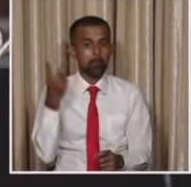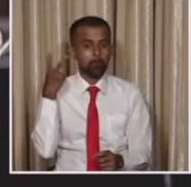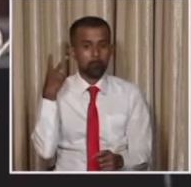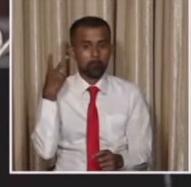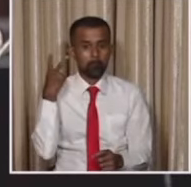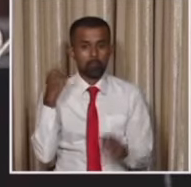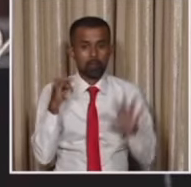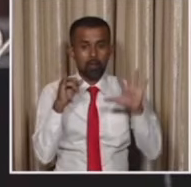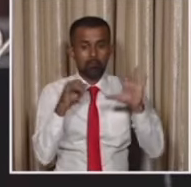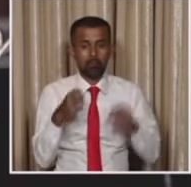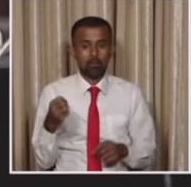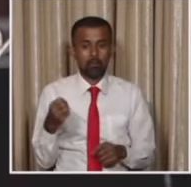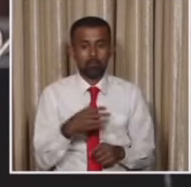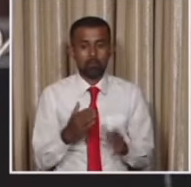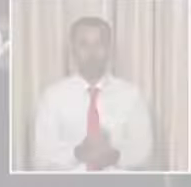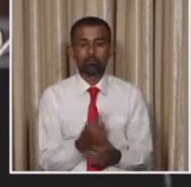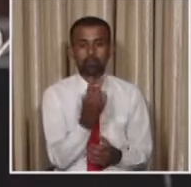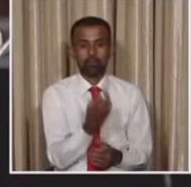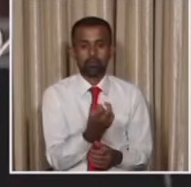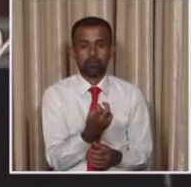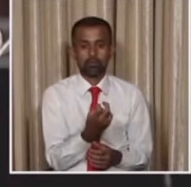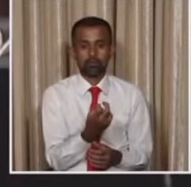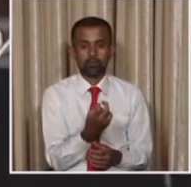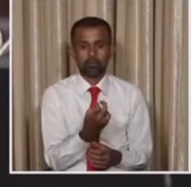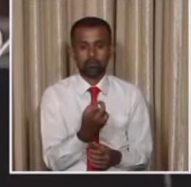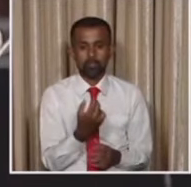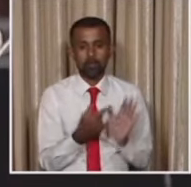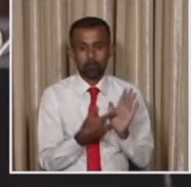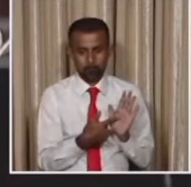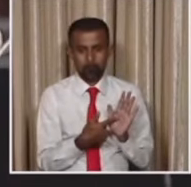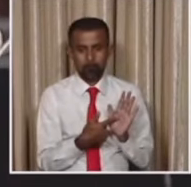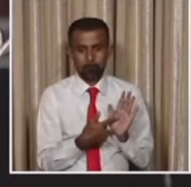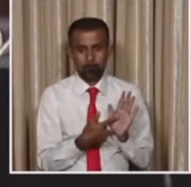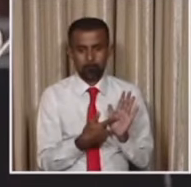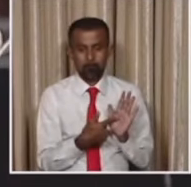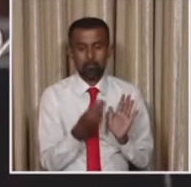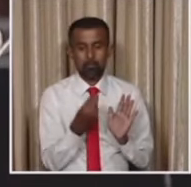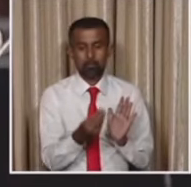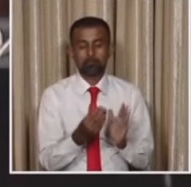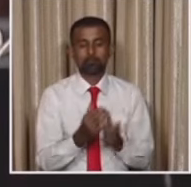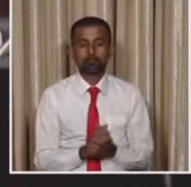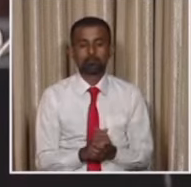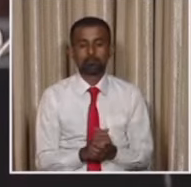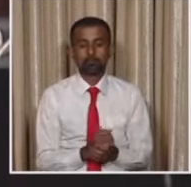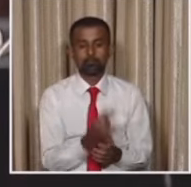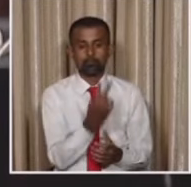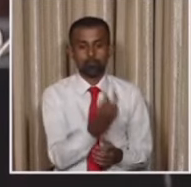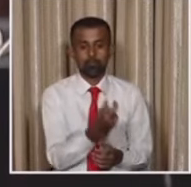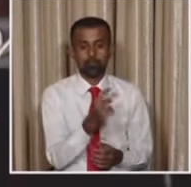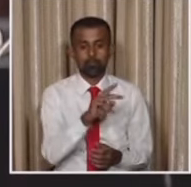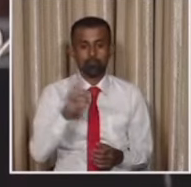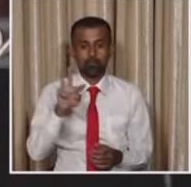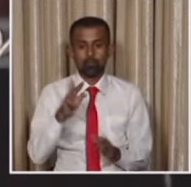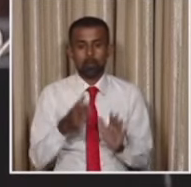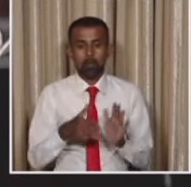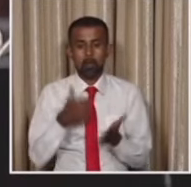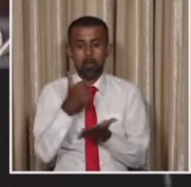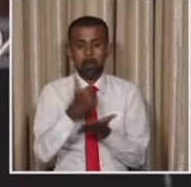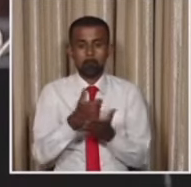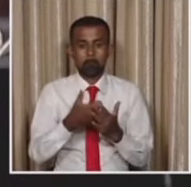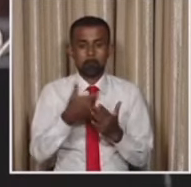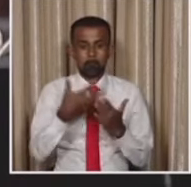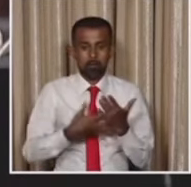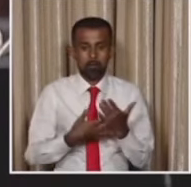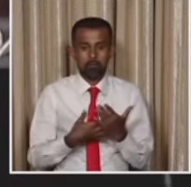6 වෙනිදා මම මාධ්‍ය හමුවක කිව්වා. ඇත්තෙන් මම පෙන්නලා දුන්නා මුලාසනාරූඪ මන්ත්‍රීතුමනි, 2023 මහා බැංකුව වාර්තාවට